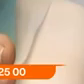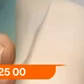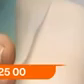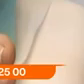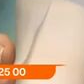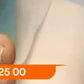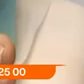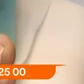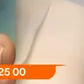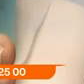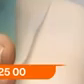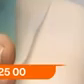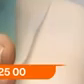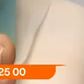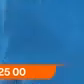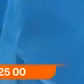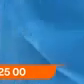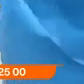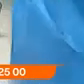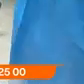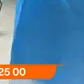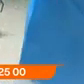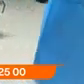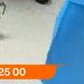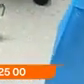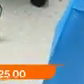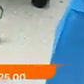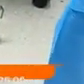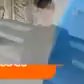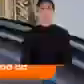Ayrıntılar yarın ATV ana haberde.